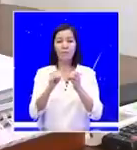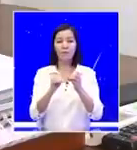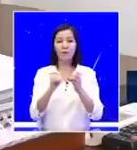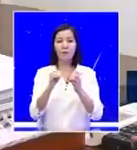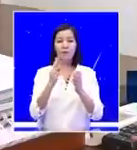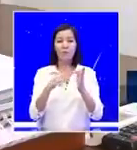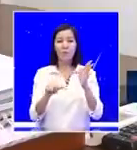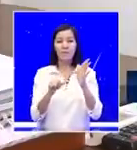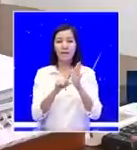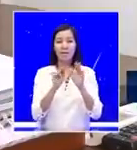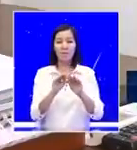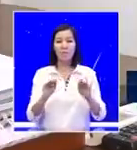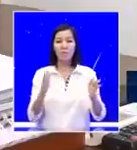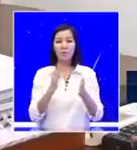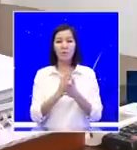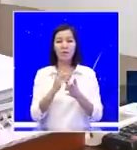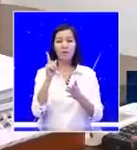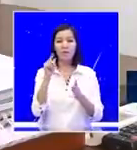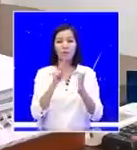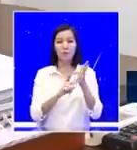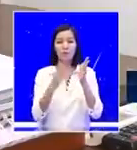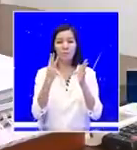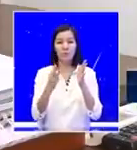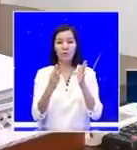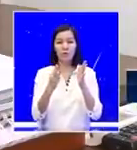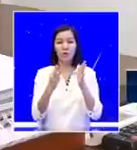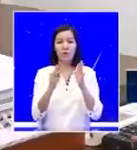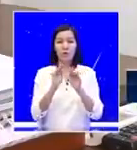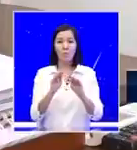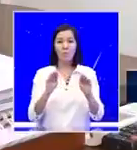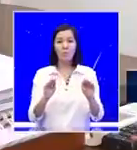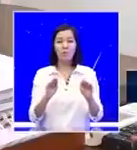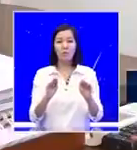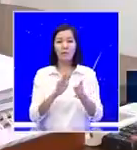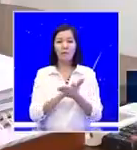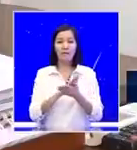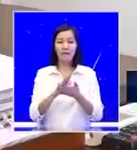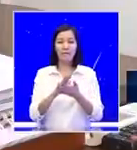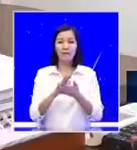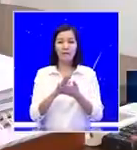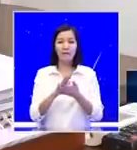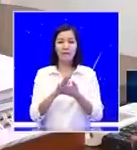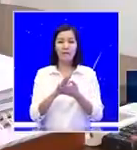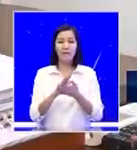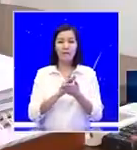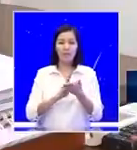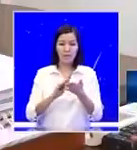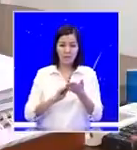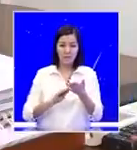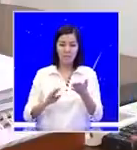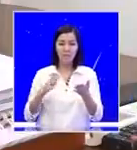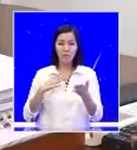411,036 оқушымыз бар, оның ішінде 173 оқушымыз таза қағаз форматымен жұмыс істеп отыр.